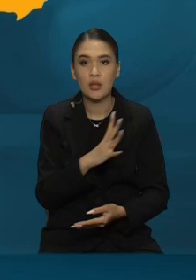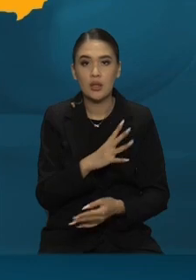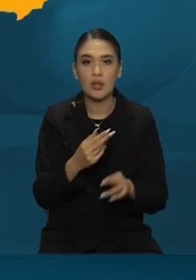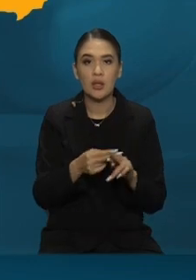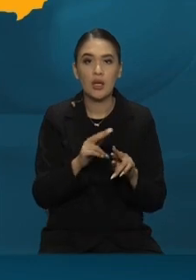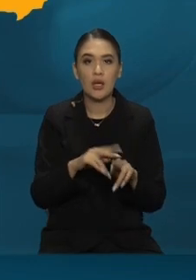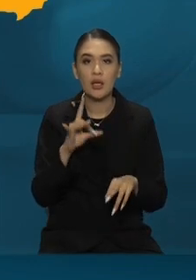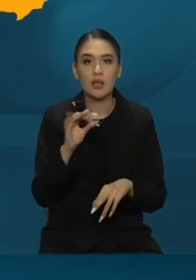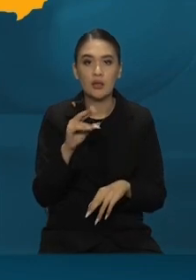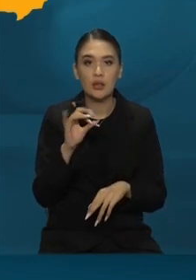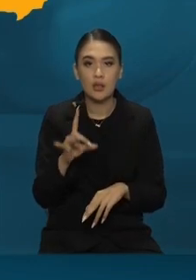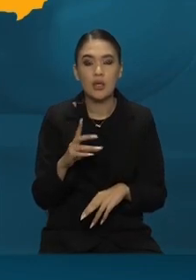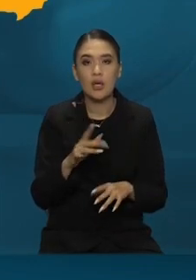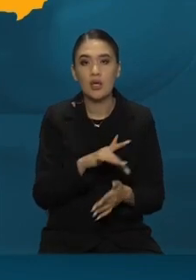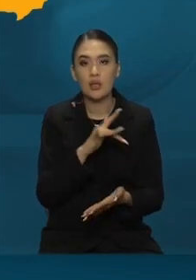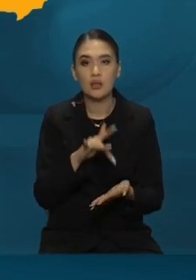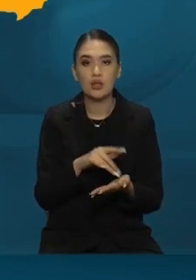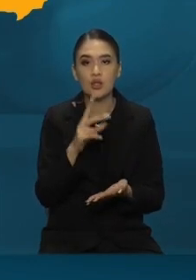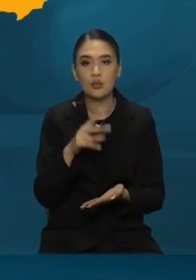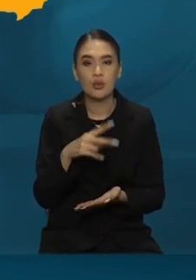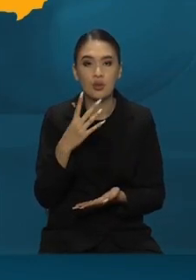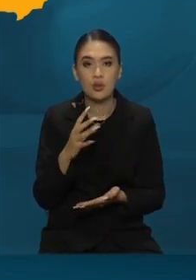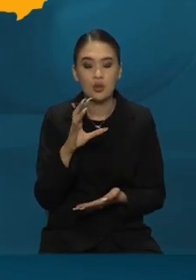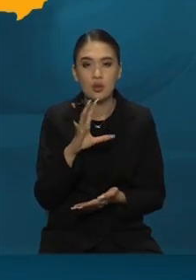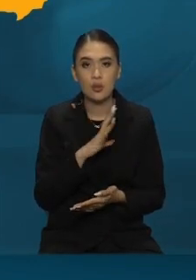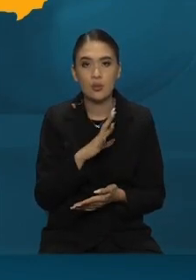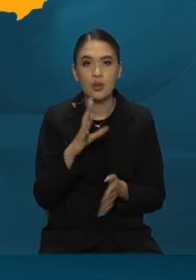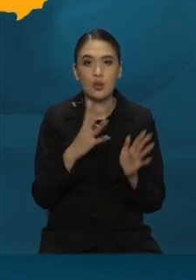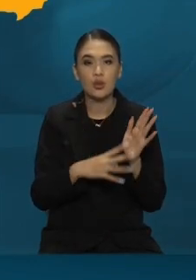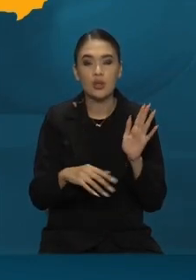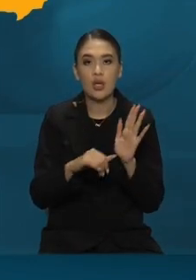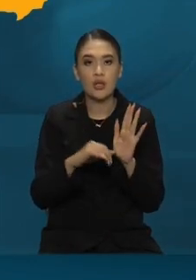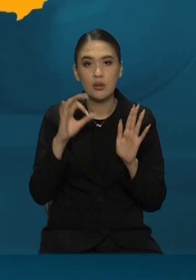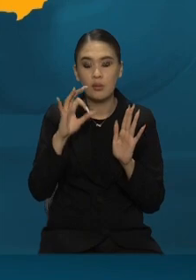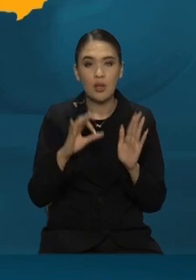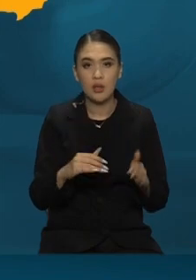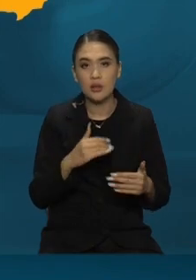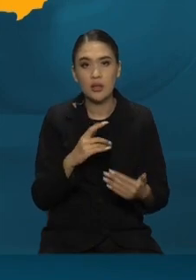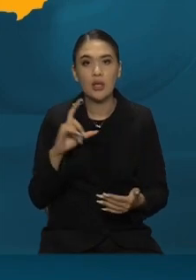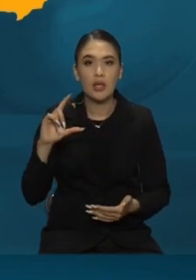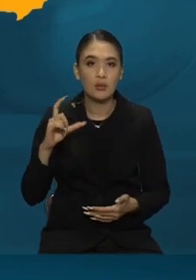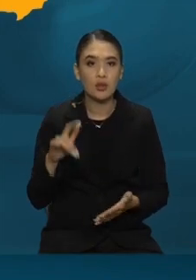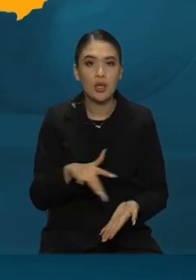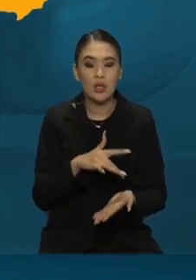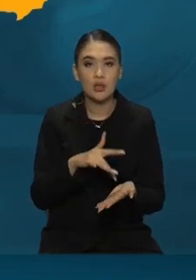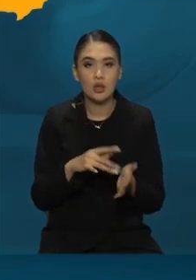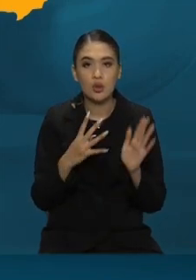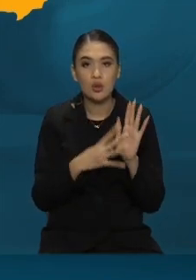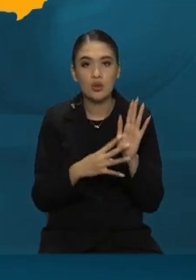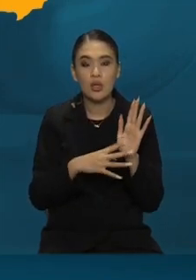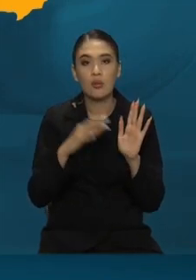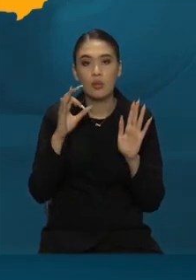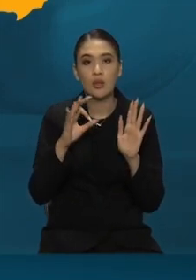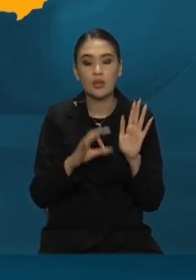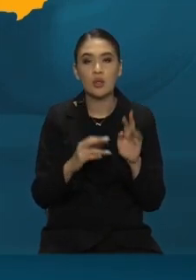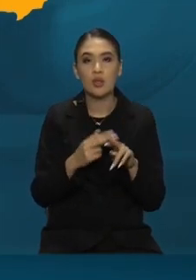қыстан қысылып шыққан Риддер қаласында 24 әлеуметтік нысанның 96%-ы. Екібастұз қаласы бойынша 90 әлеуметтік